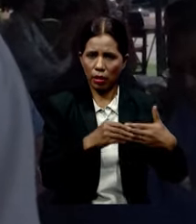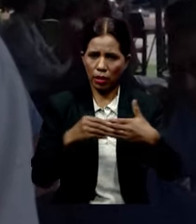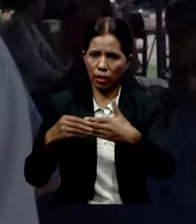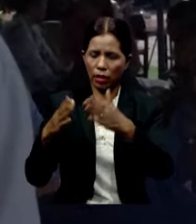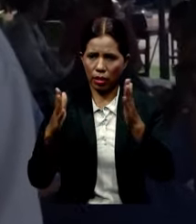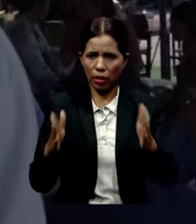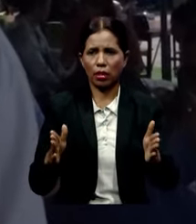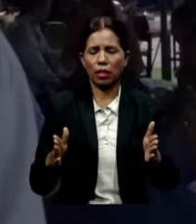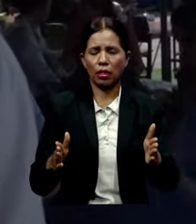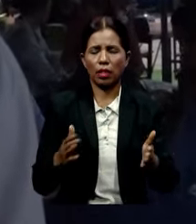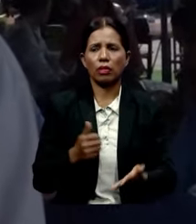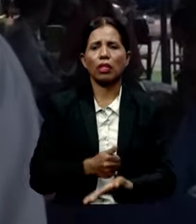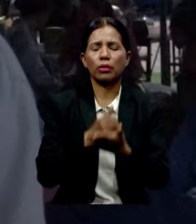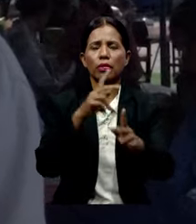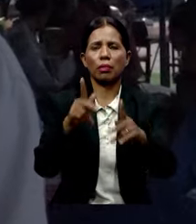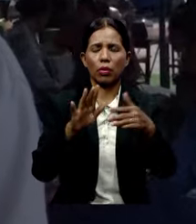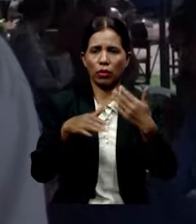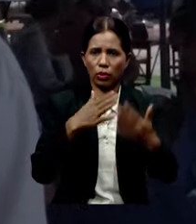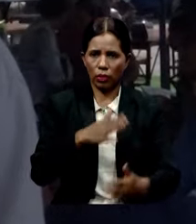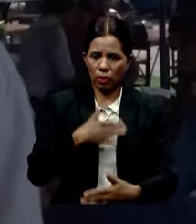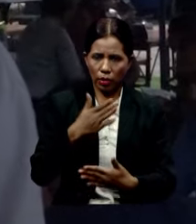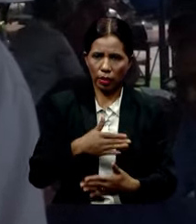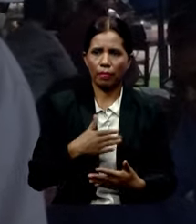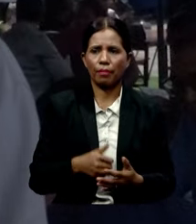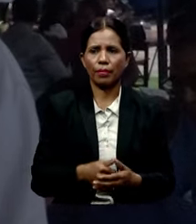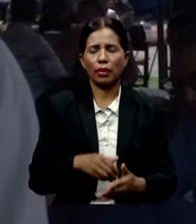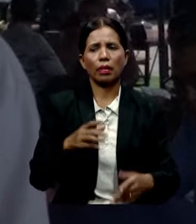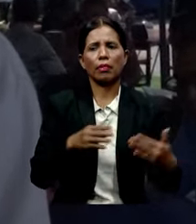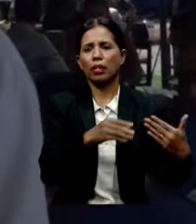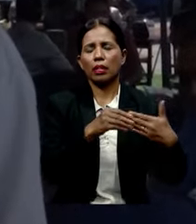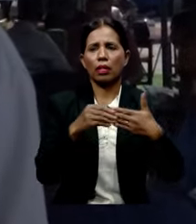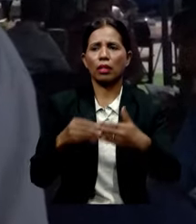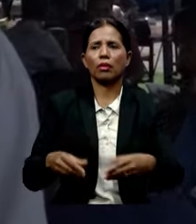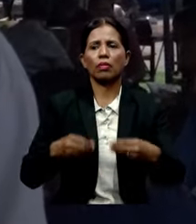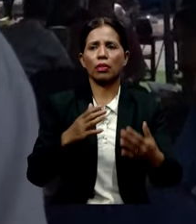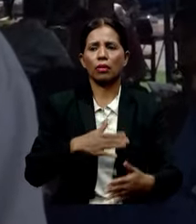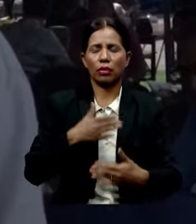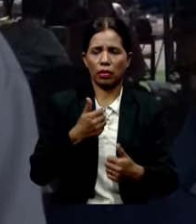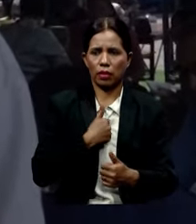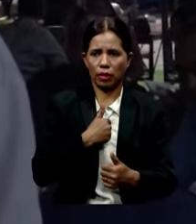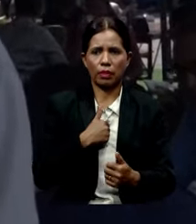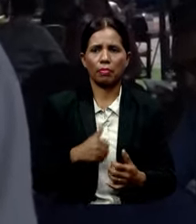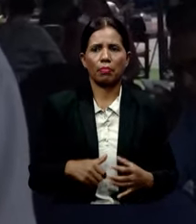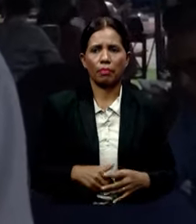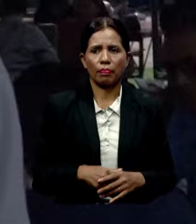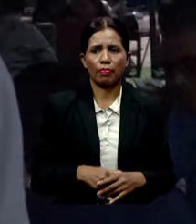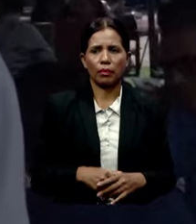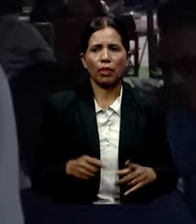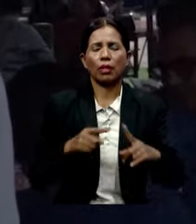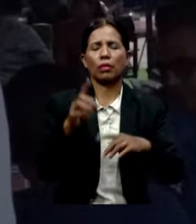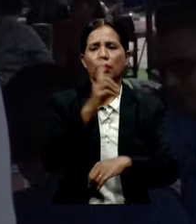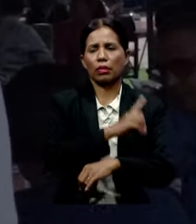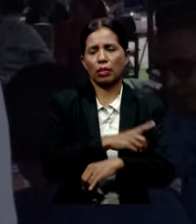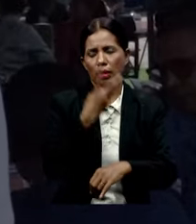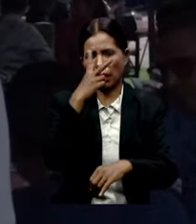servi ati tine povune sai aksolo. Emo kuna in labele fo aksolo ko bat nia ang. O in loro ne itare